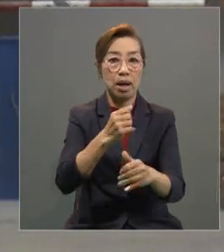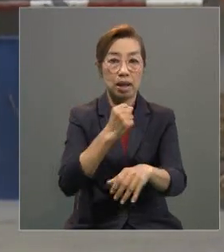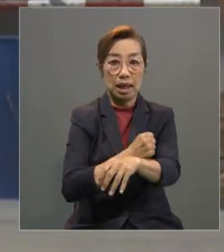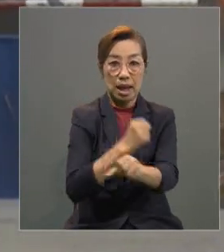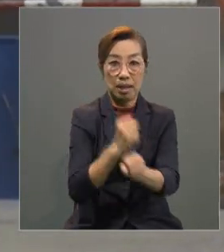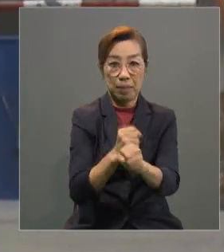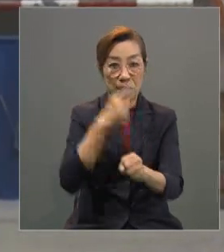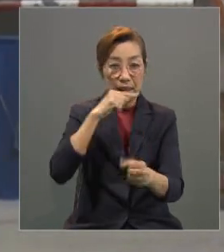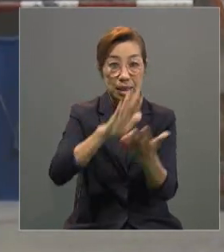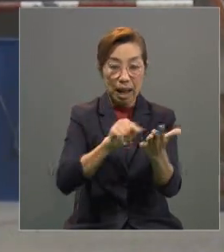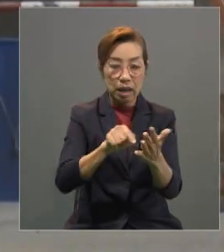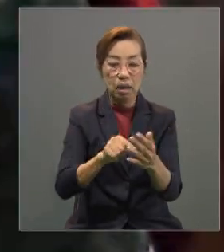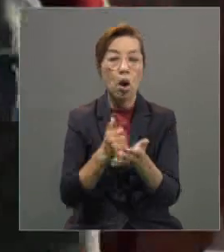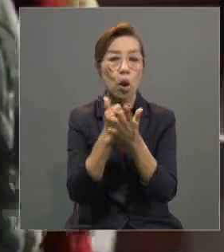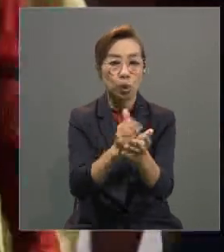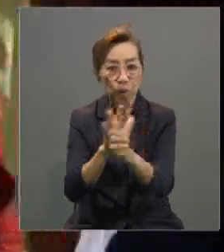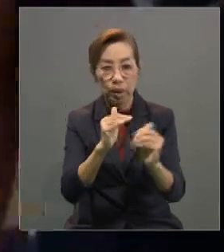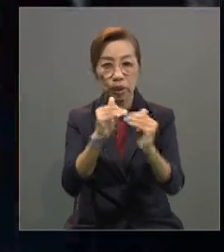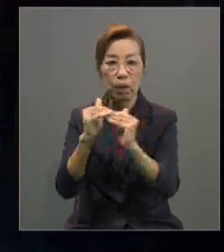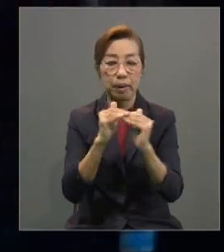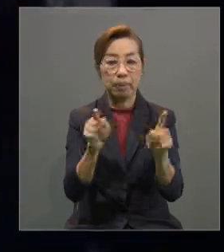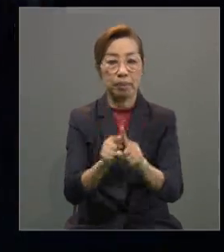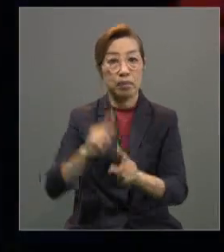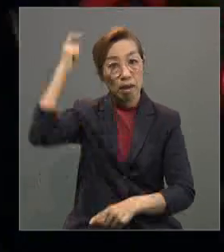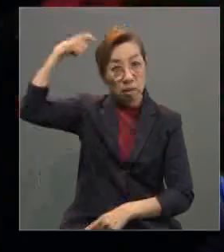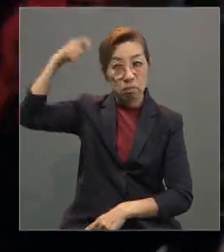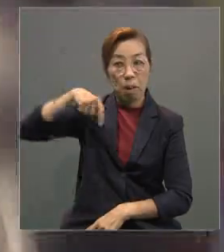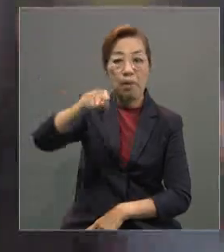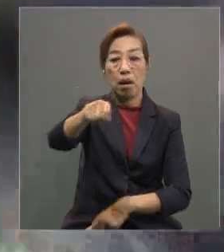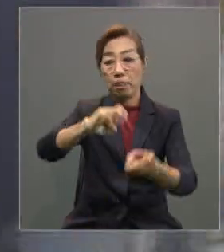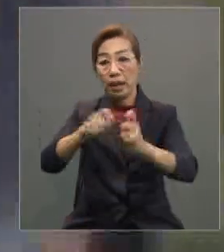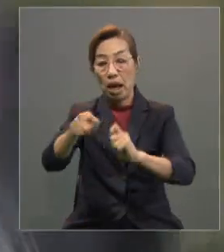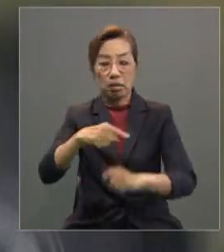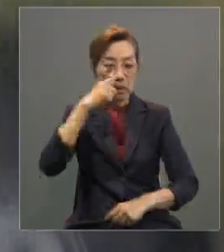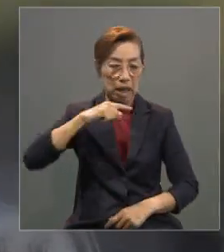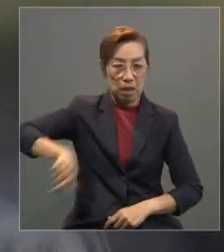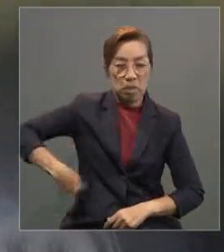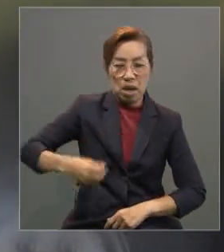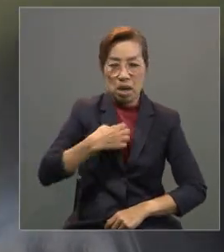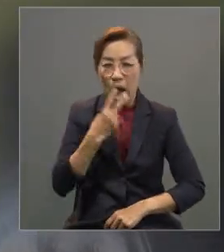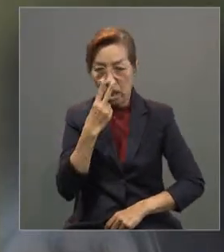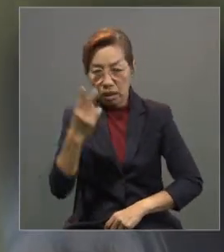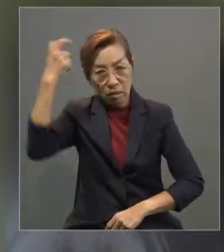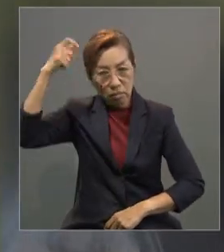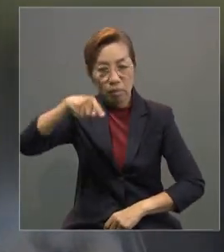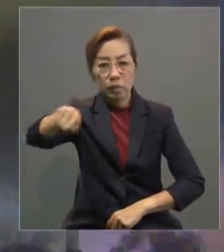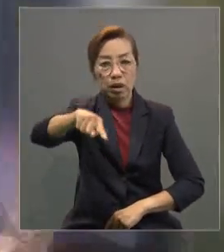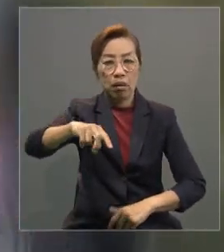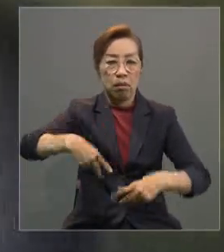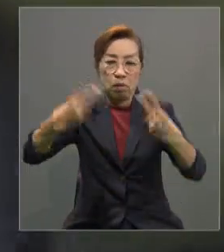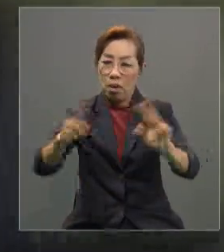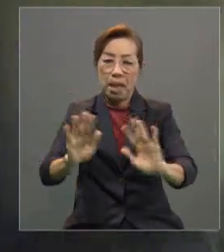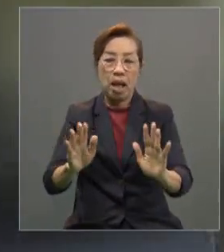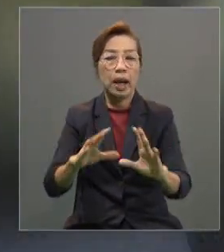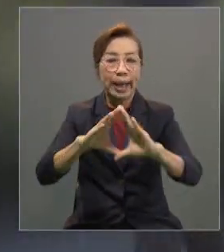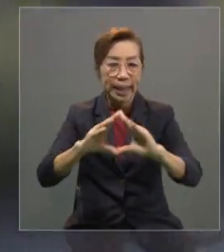ให้ได้รับการปฏิบัติที่เป็นธรรมสถานการณ์ในเมียนมาร์ครับไทยและกัมพูชาต่างต้องการเห็นเมียนมาร์มีสันติสุขมั่น